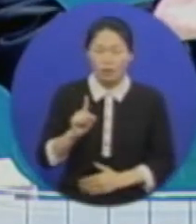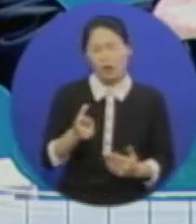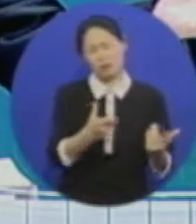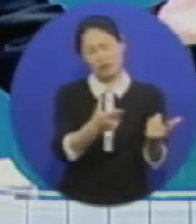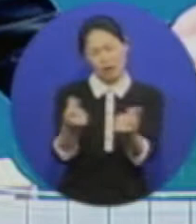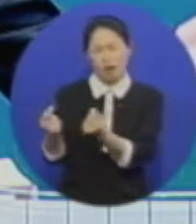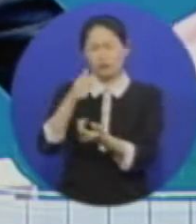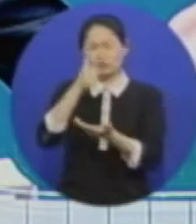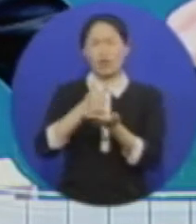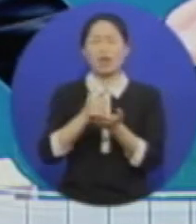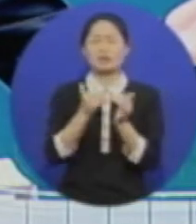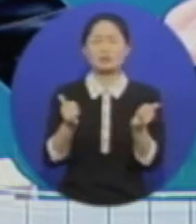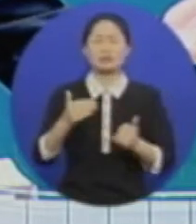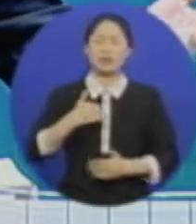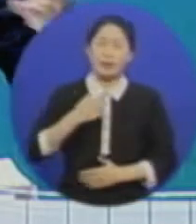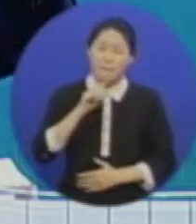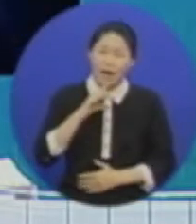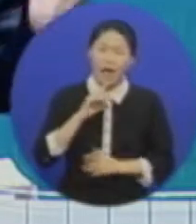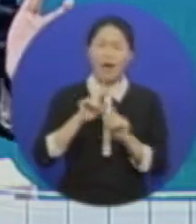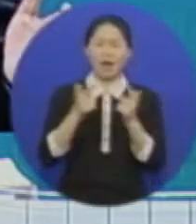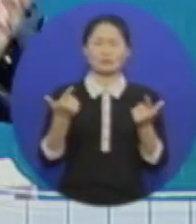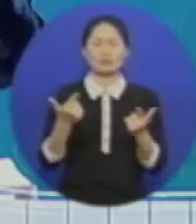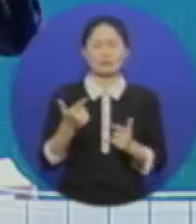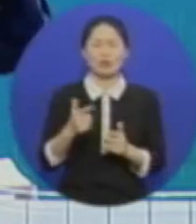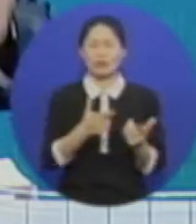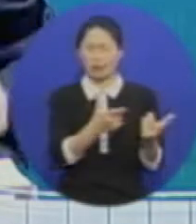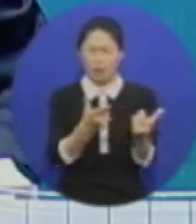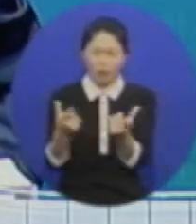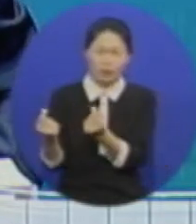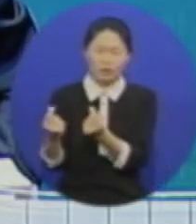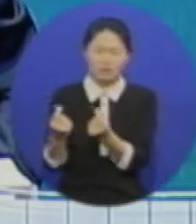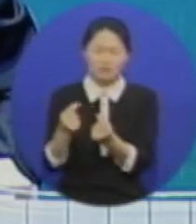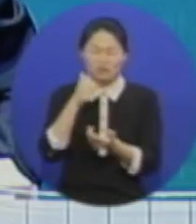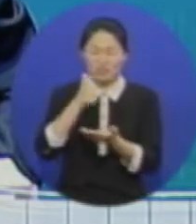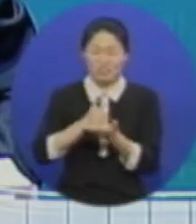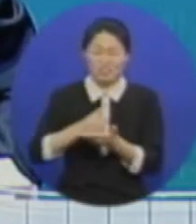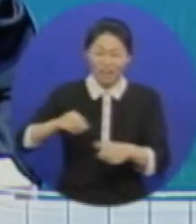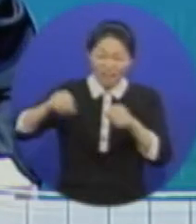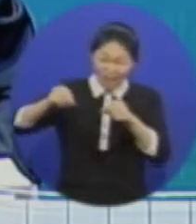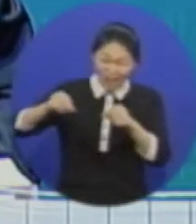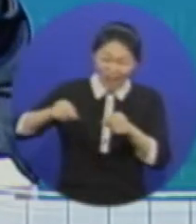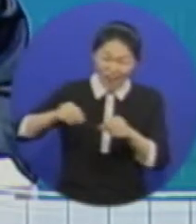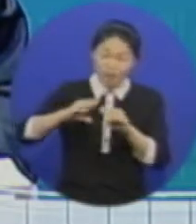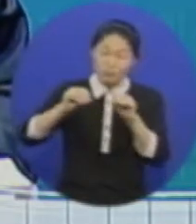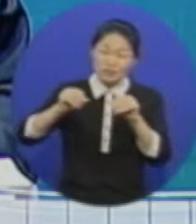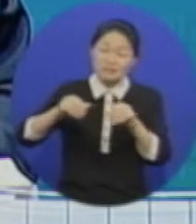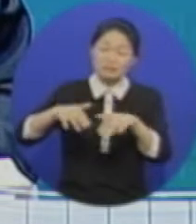뭐 나만 그런가요 다 주임이 털어 먼지 안 나는 사람이 어딨어요